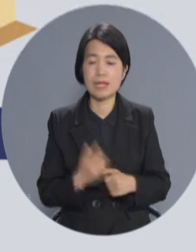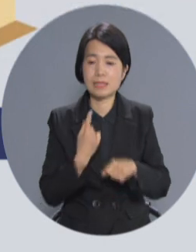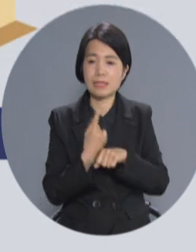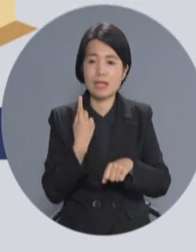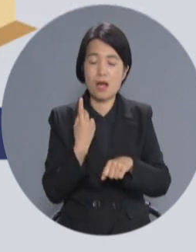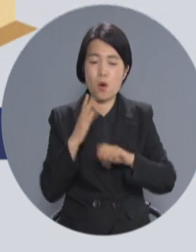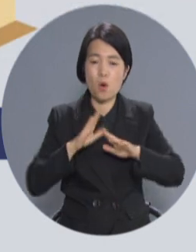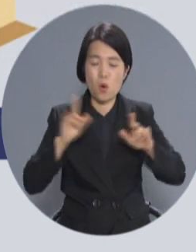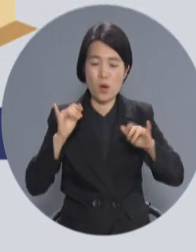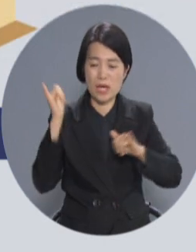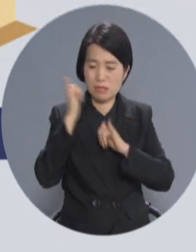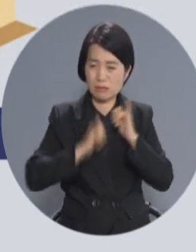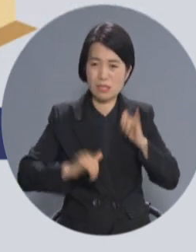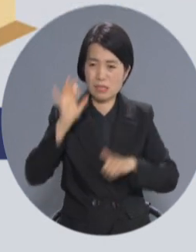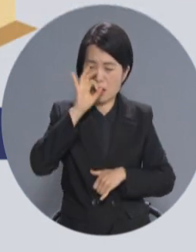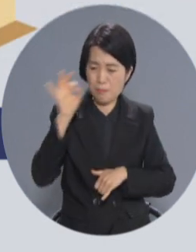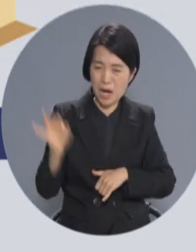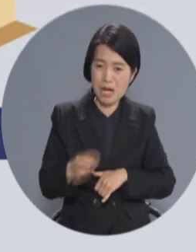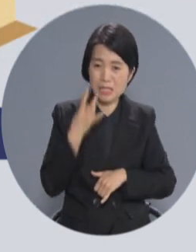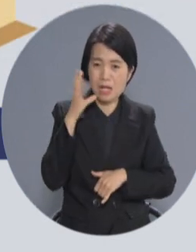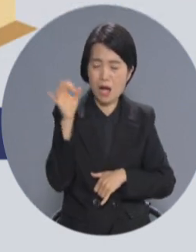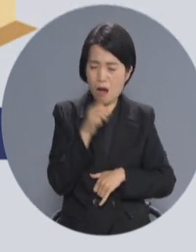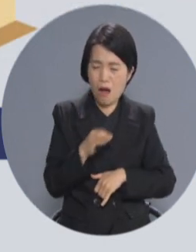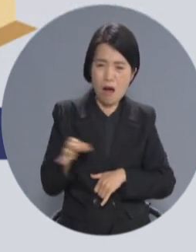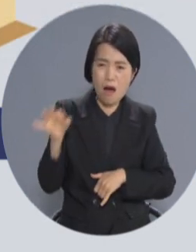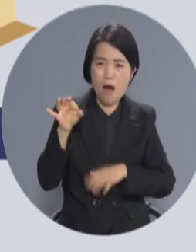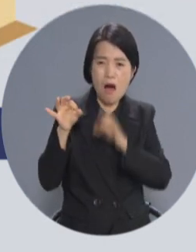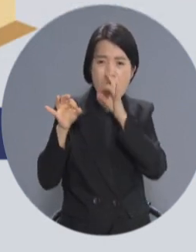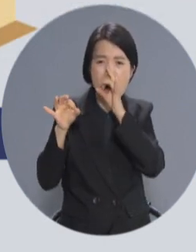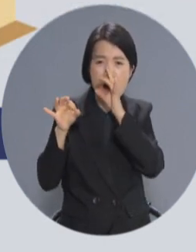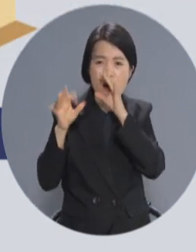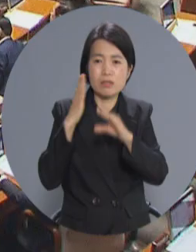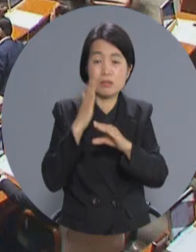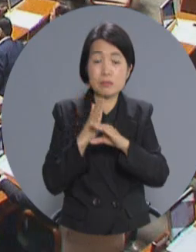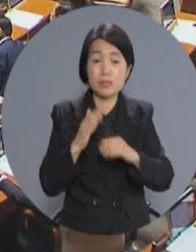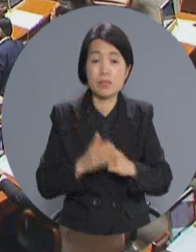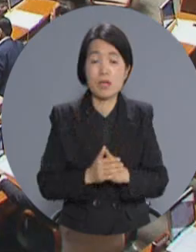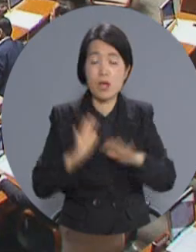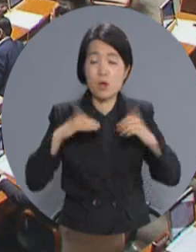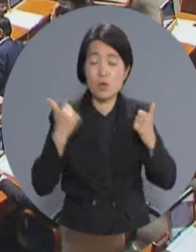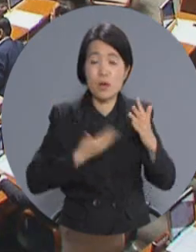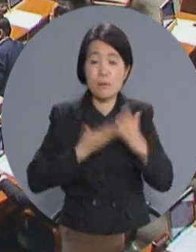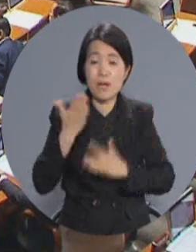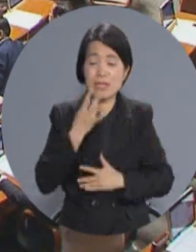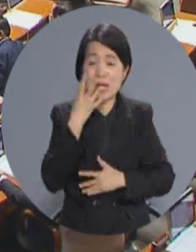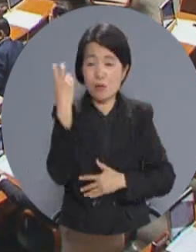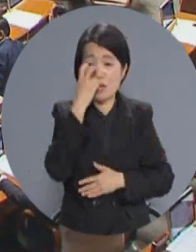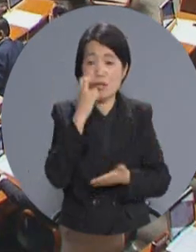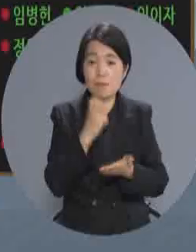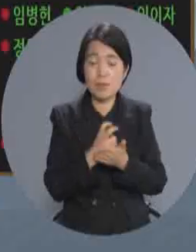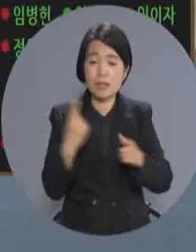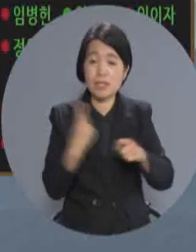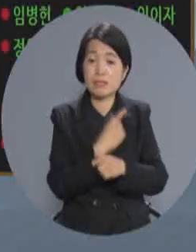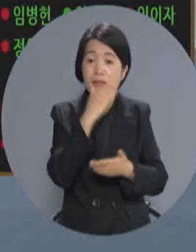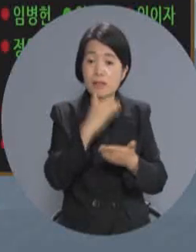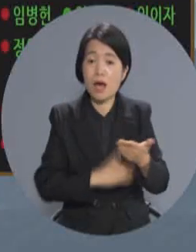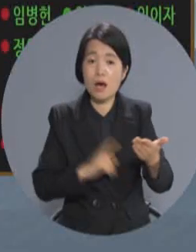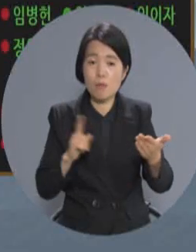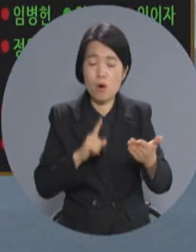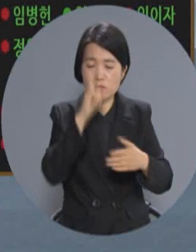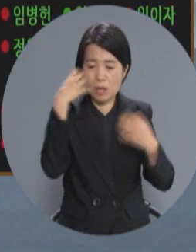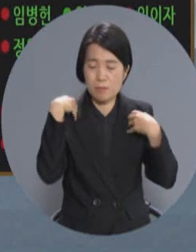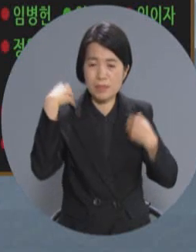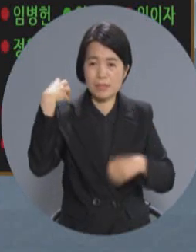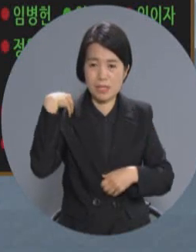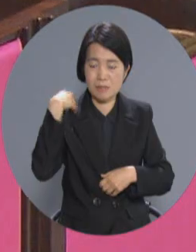지난해와 올해 역대급으로 떨어진 쌀값은 회복 기미를 보이지 않고 있습니다. 국회에서 통과한 양곡관리법 개정안은 정부 책임